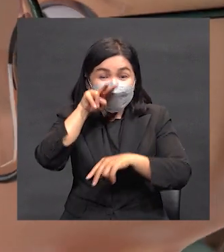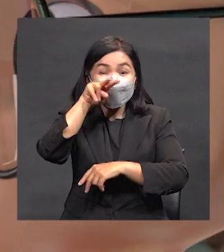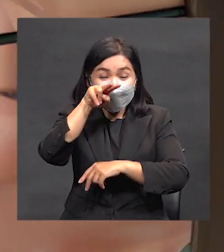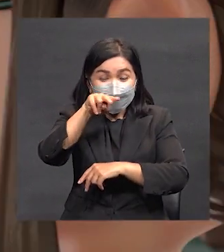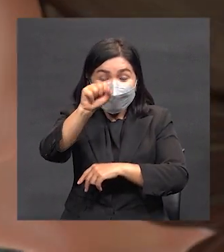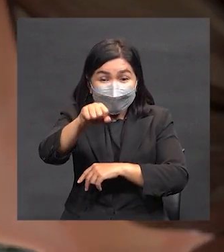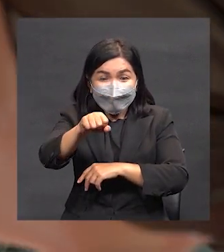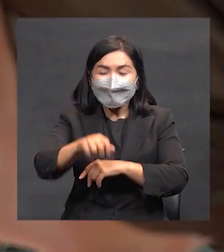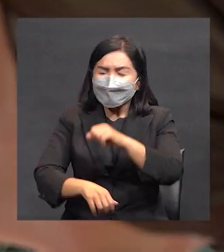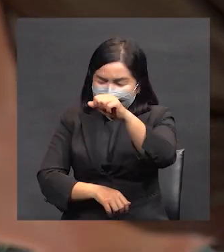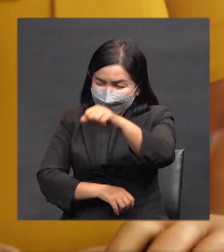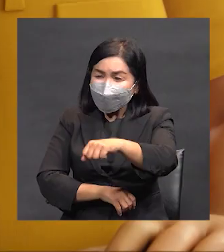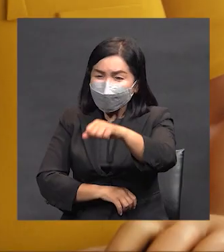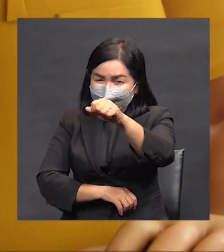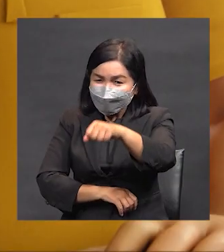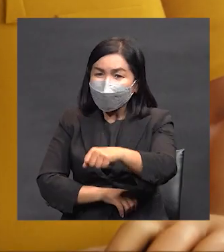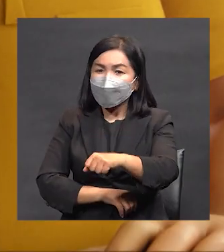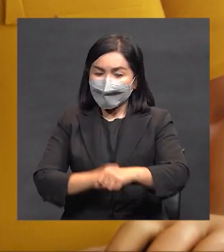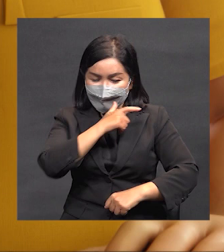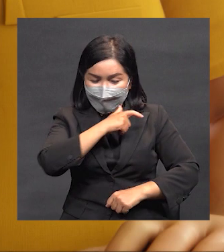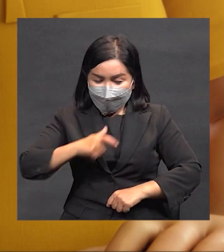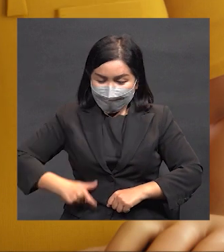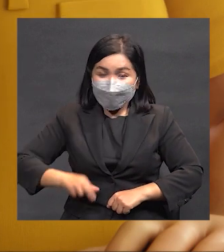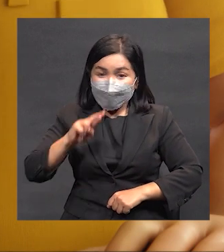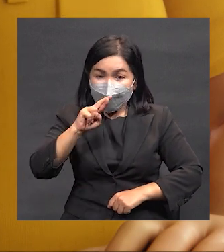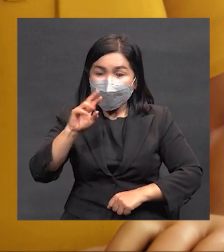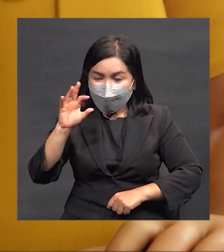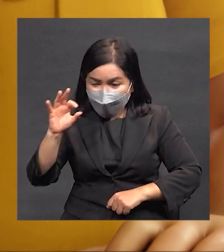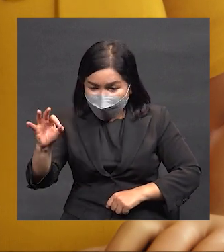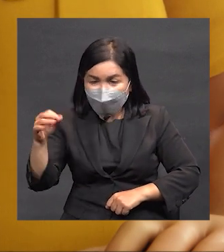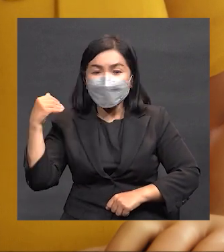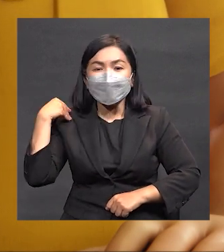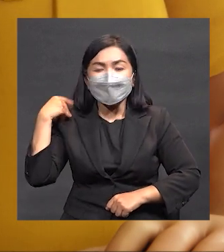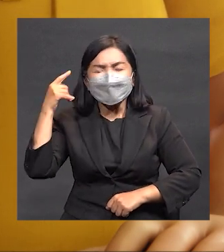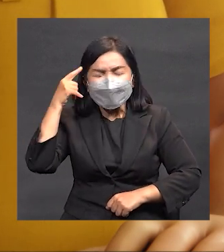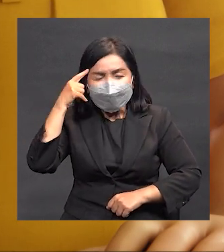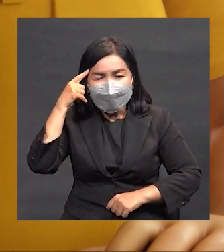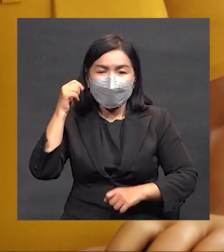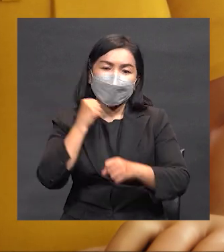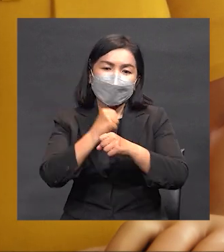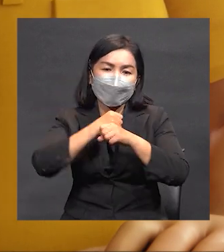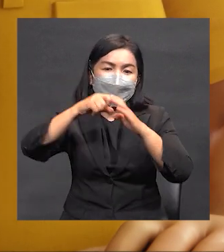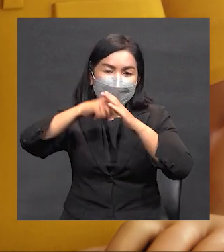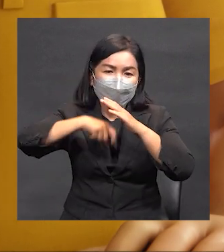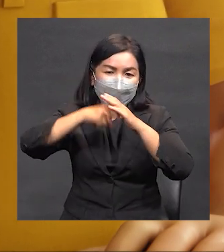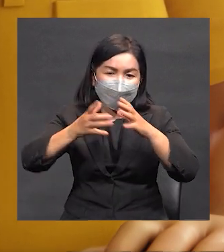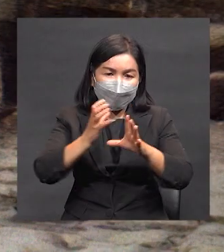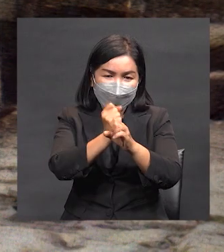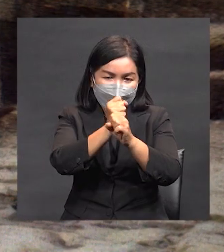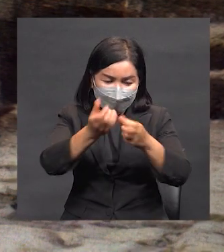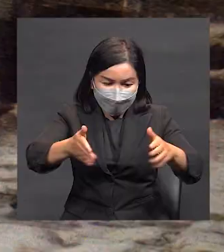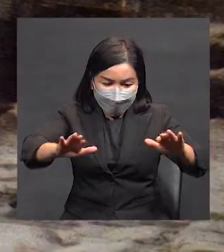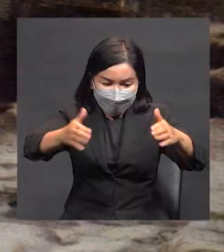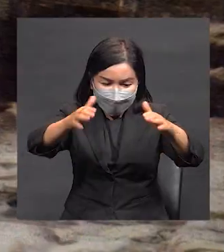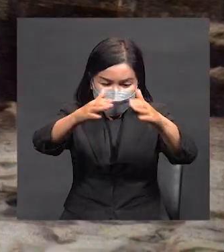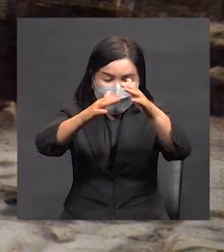ไง อืมใช่แล้วล่ะในหลวงรัชกาลที่9ท่านเคยมีพระราชดำรัสเกี่ยวกับเรื่องนี้นะท่านว่าเรื่องโบราณ